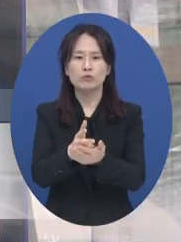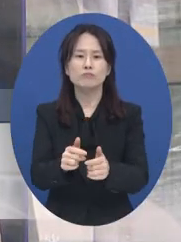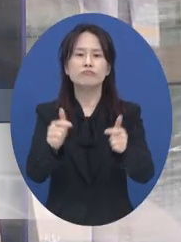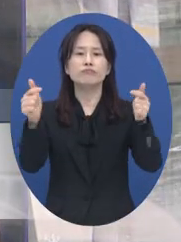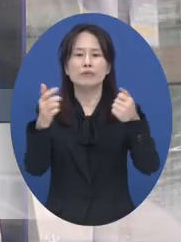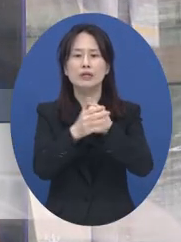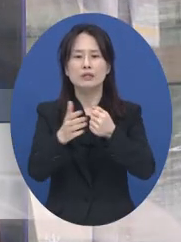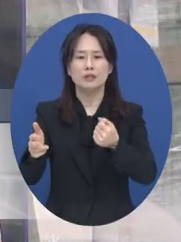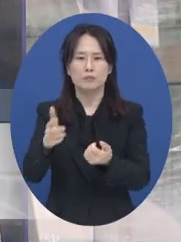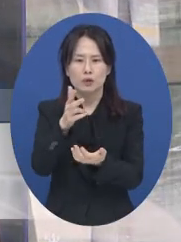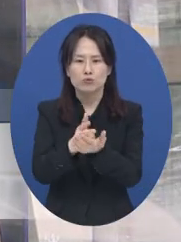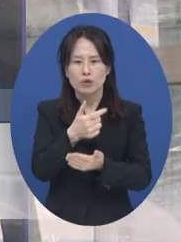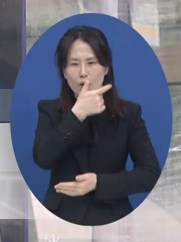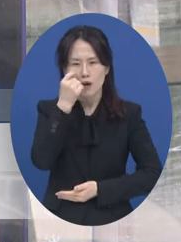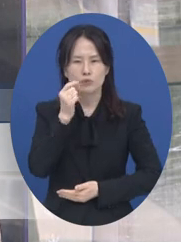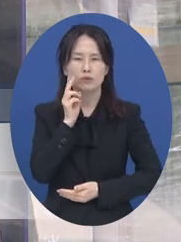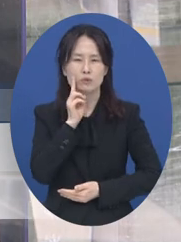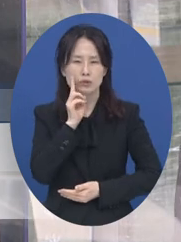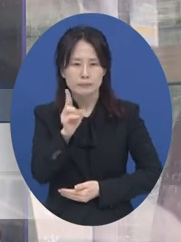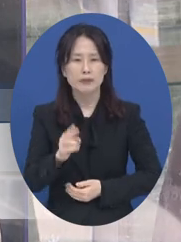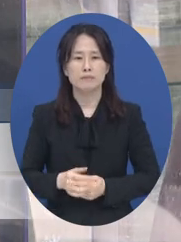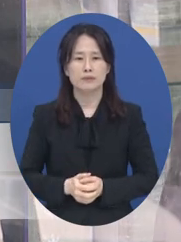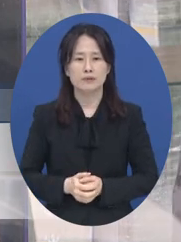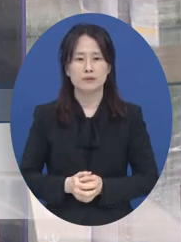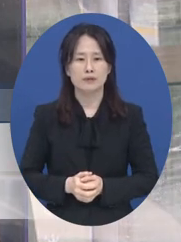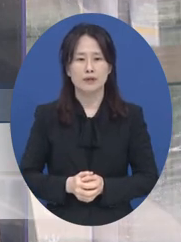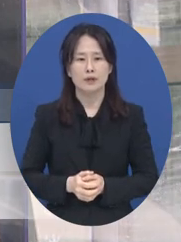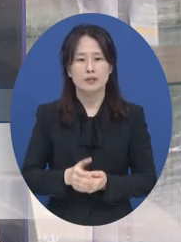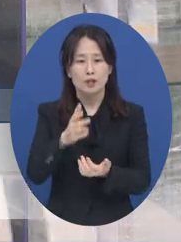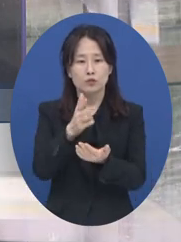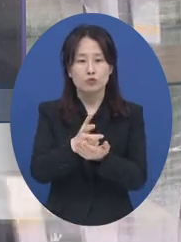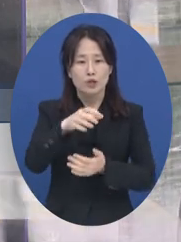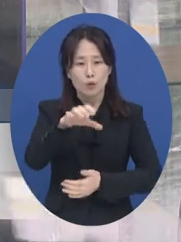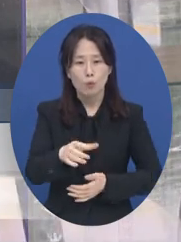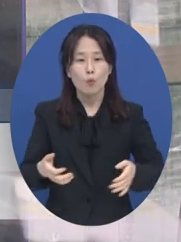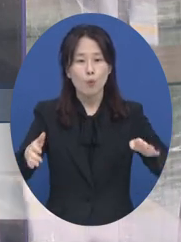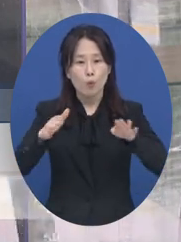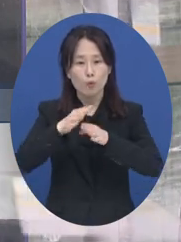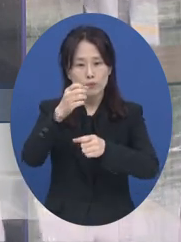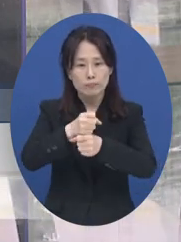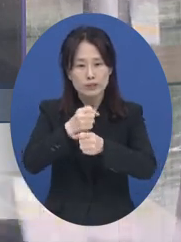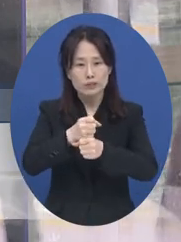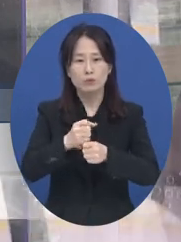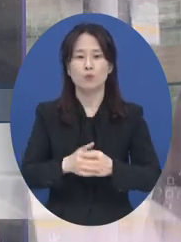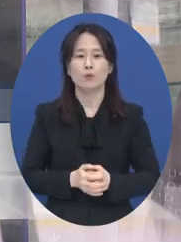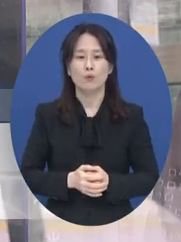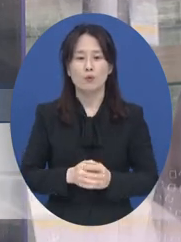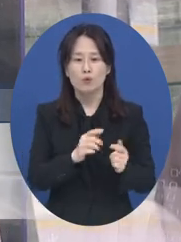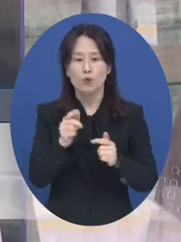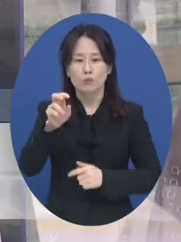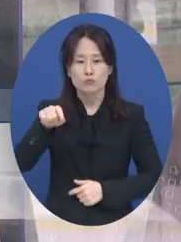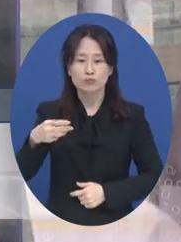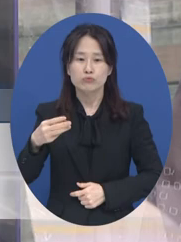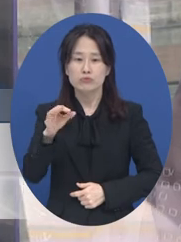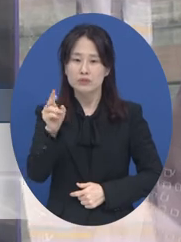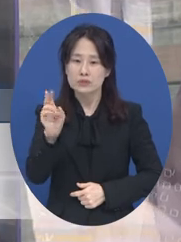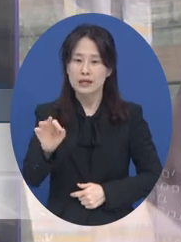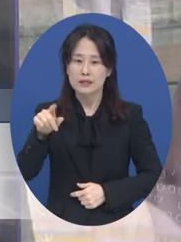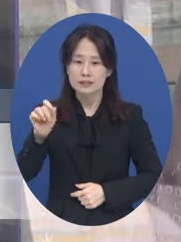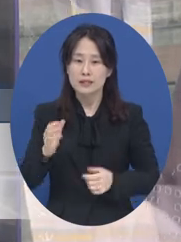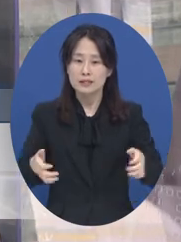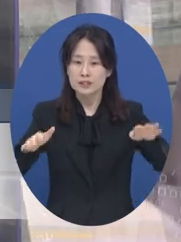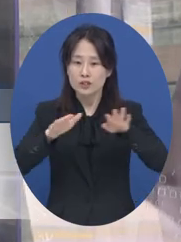증가에 따라 심각한 주차난을 겪고 있습니다. 지주식으로 주차 공간 및